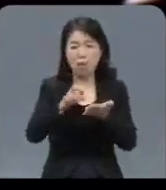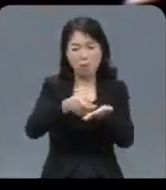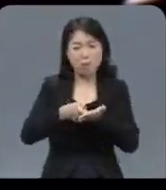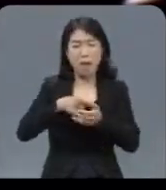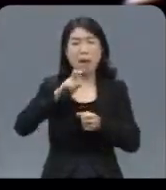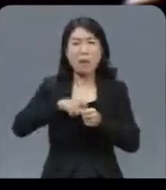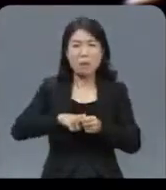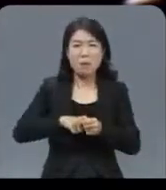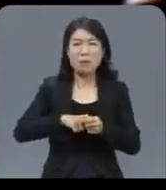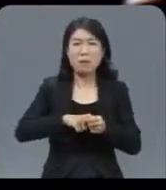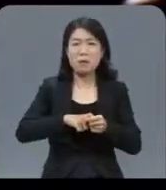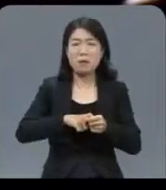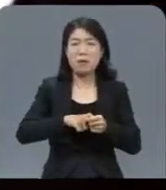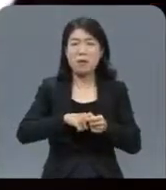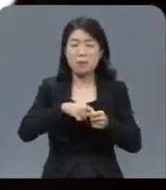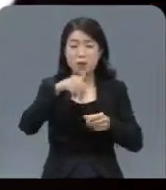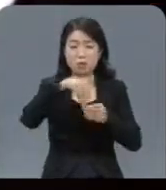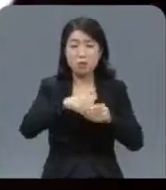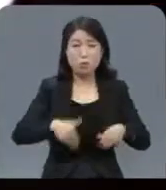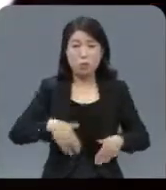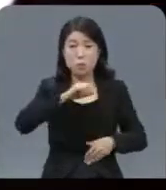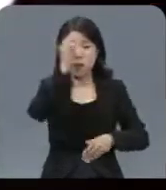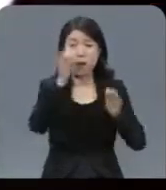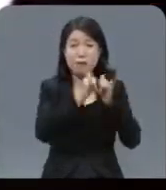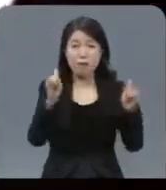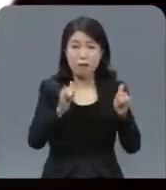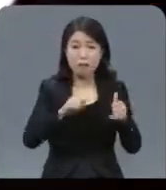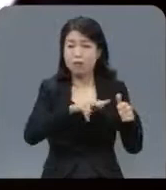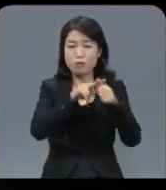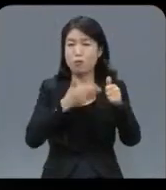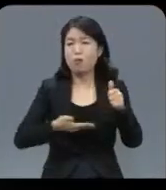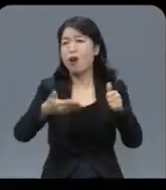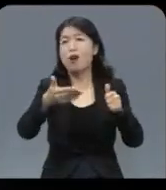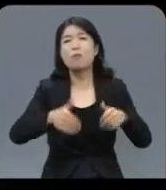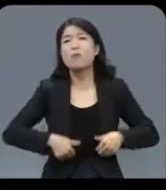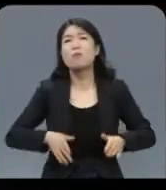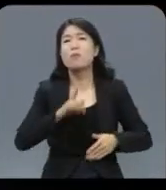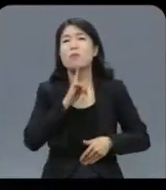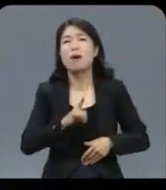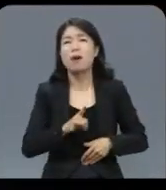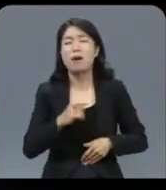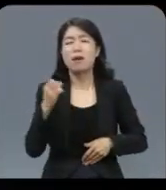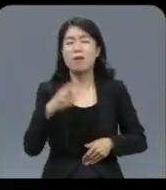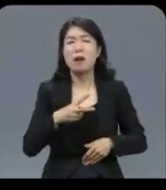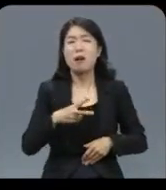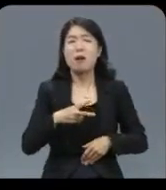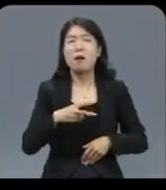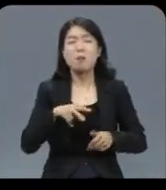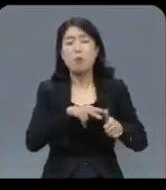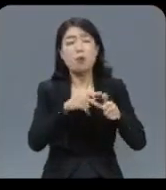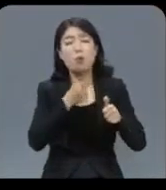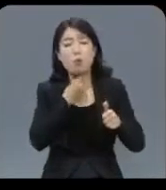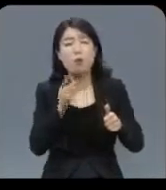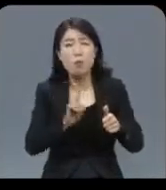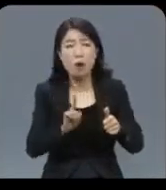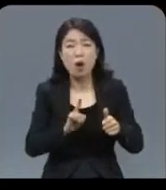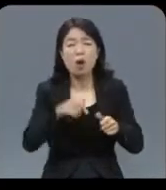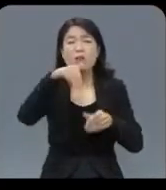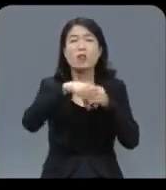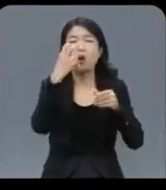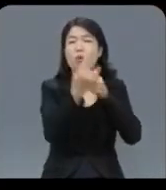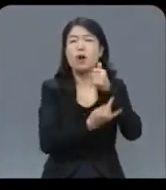선거 운동을 막은 선거법 때문입니다 무투표 당선이 늘 확인하는 유일한 방법은 상관이 의 선거 통계 정보인데